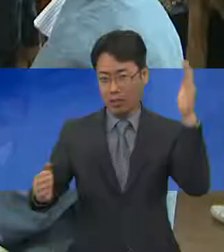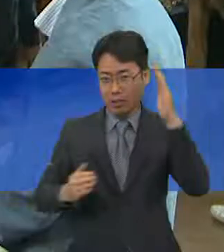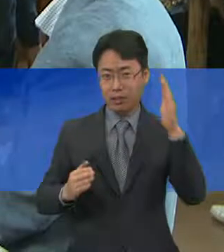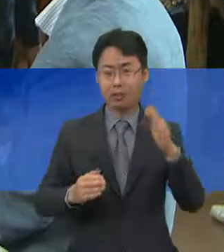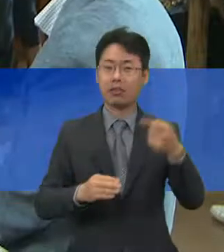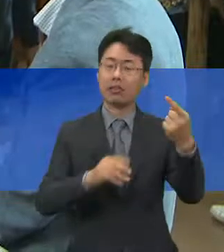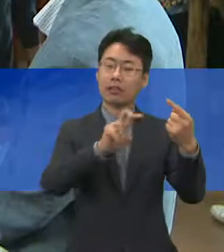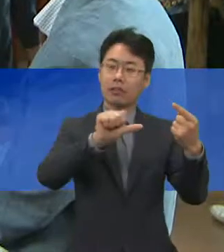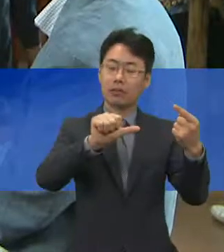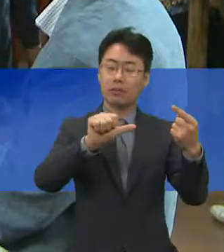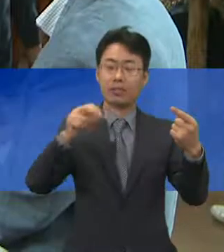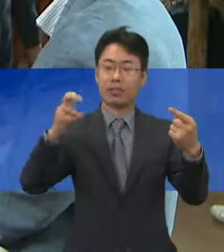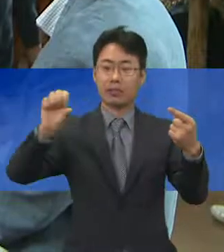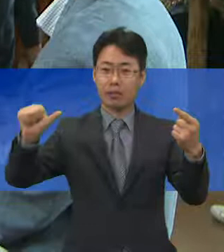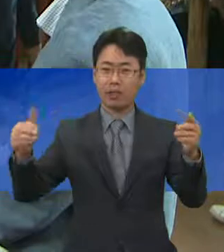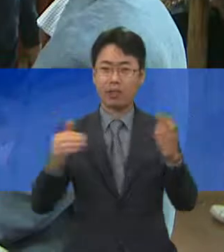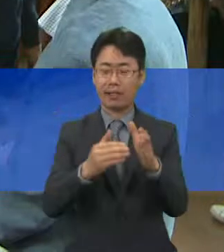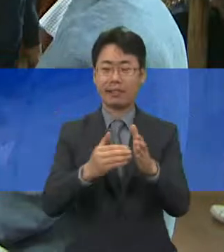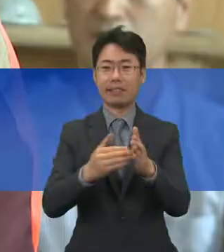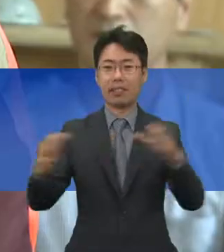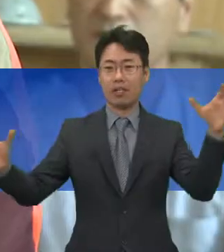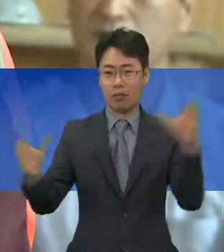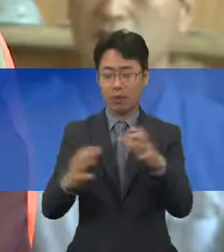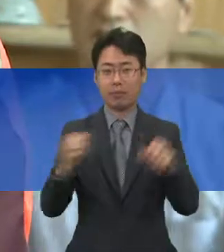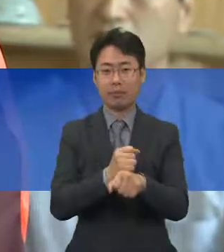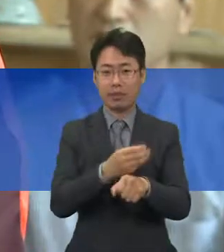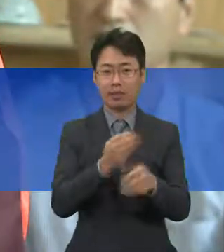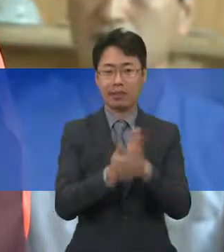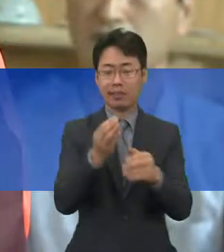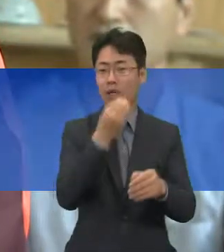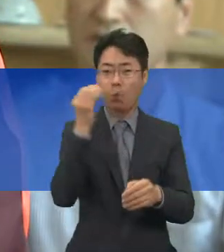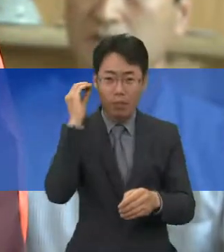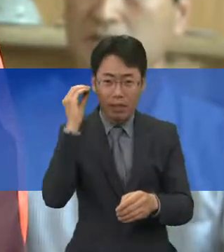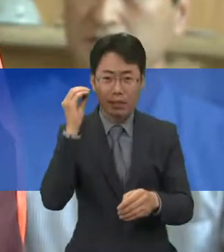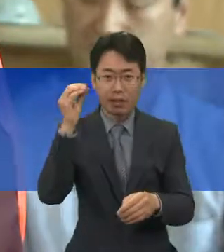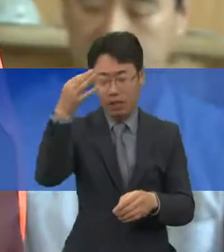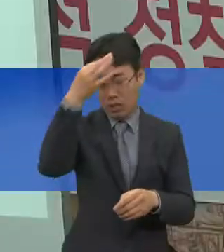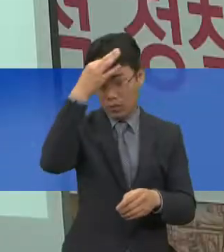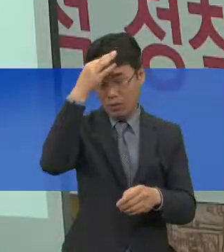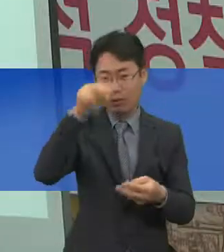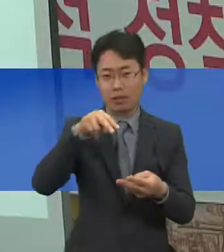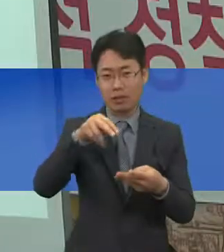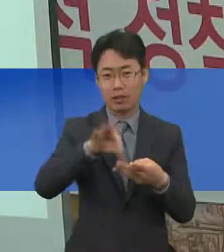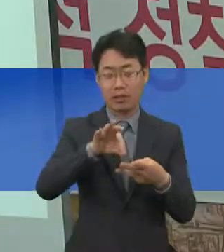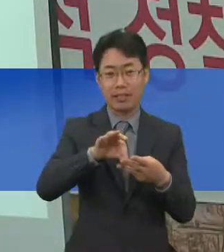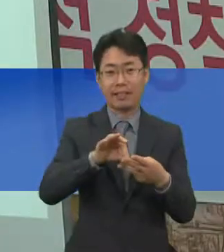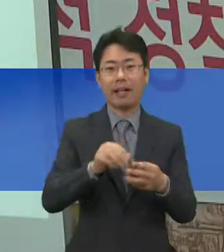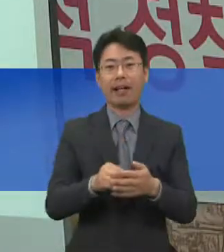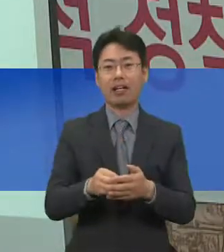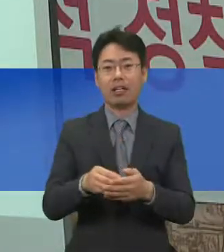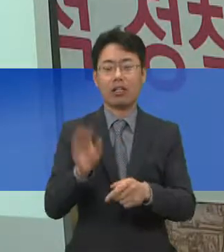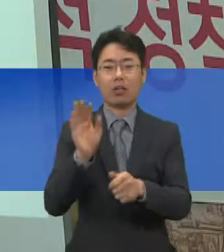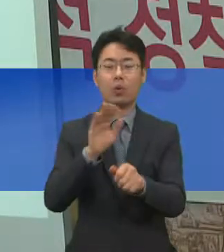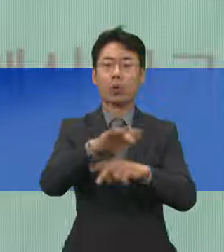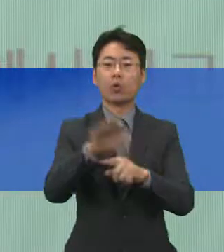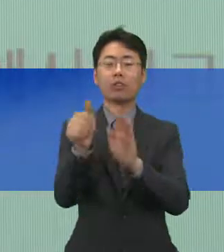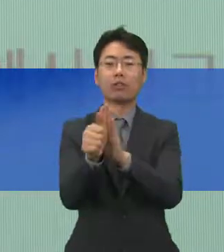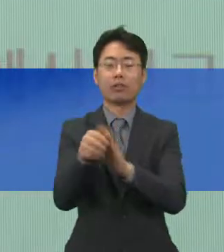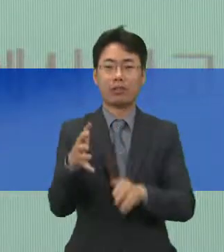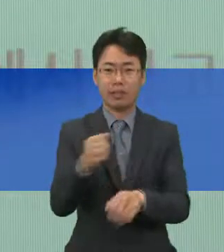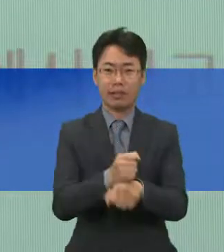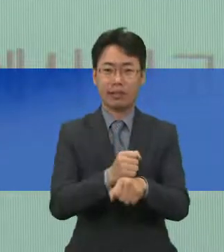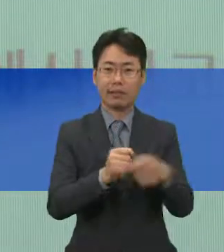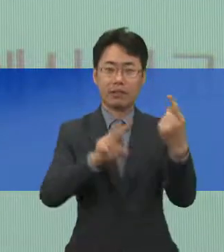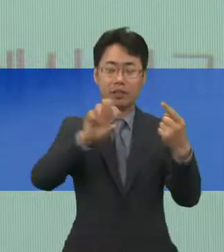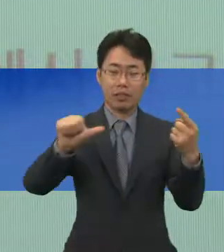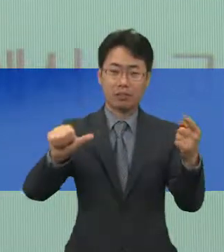수강생을 오는 15일부터 25일까지 모집합니다. 포항시청 홈페이지와 농업기술센터 농촌지원과에서 원서를 교부받을